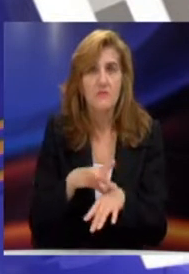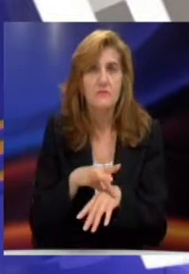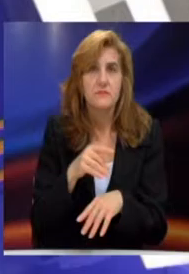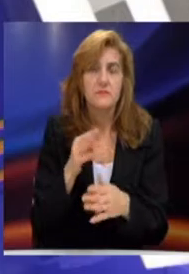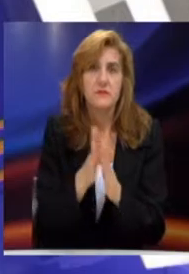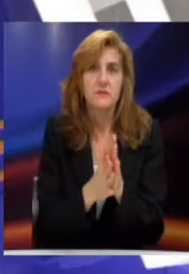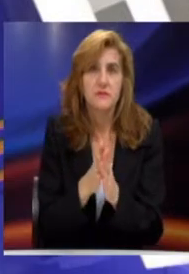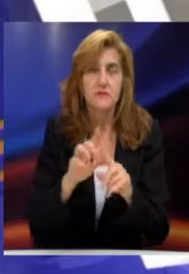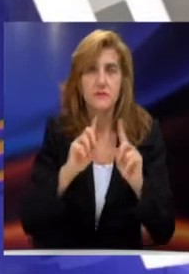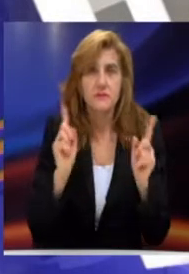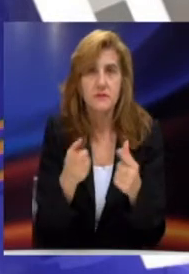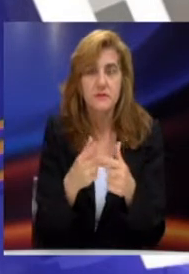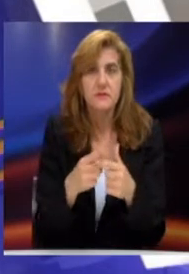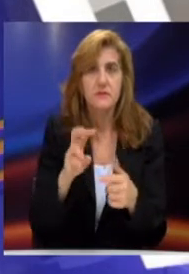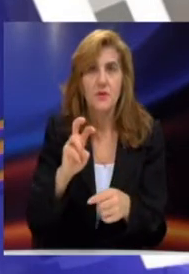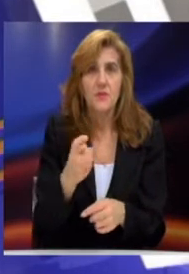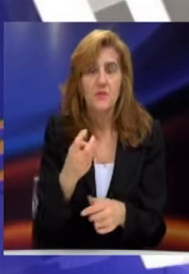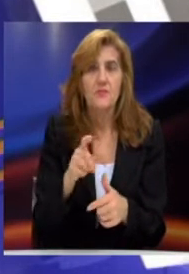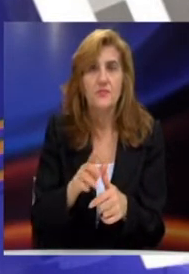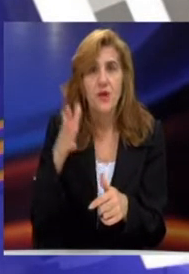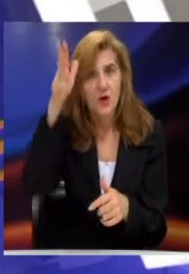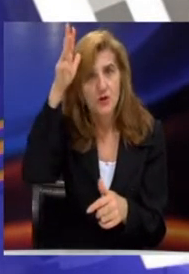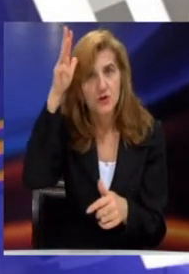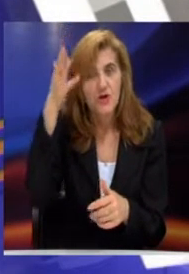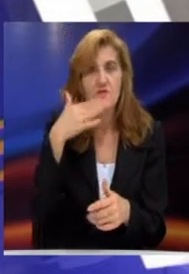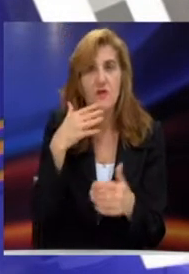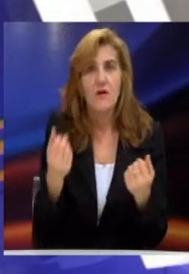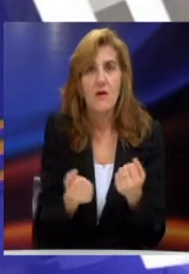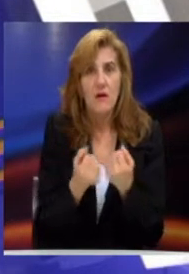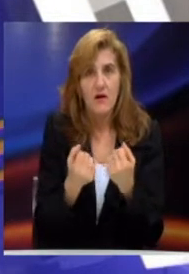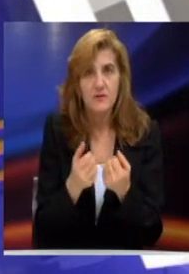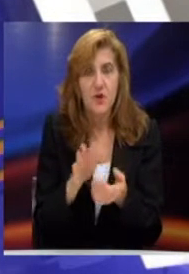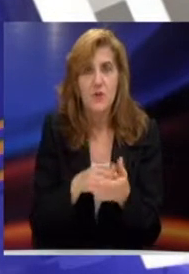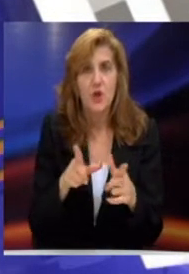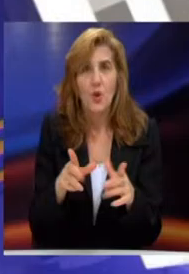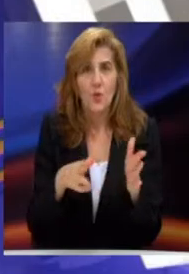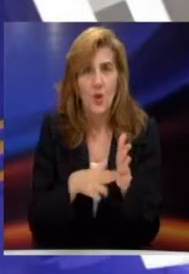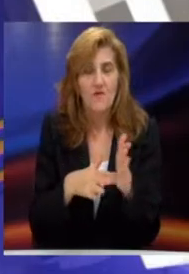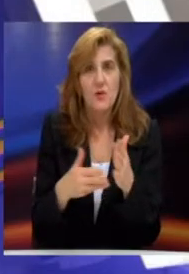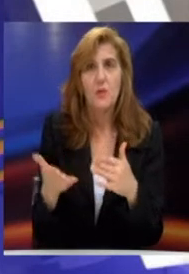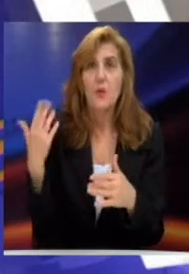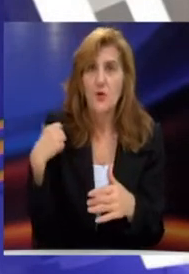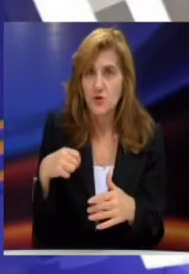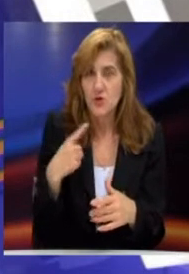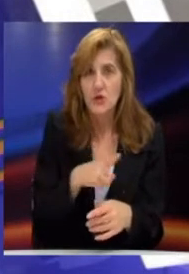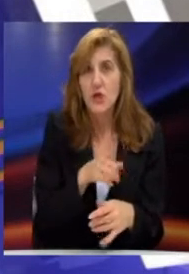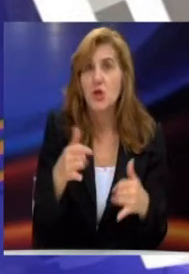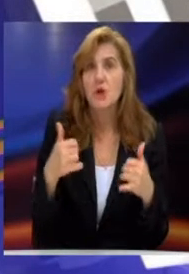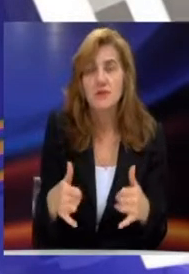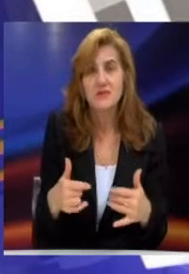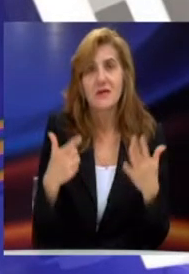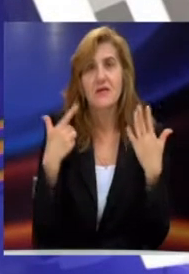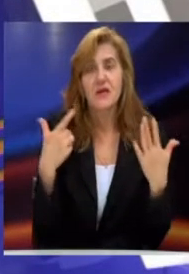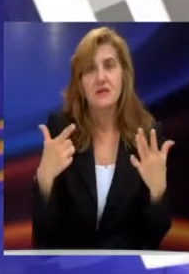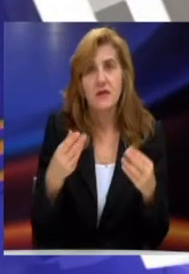učiteljice škole. U okviru ovog projekta učiteljice četvrtih razreda su aktivnosti započela još u novembru prošle godine i do sada je